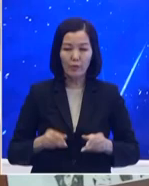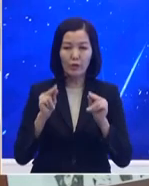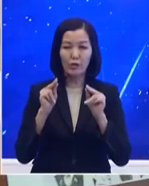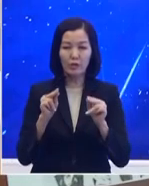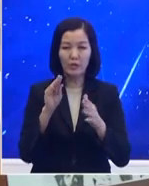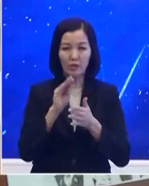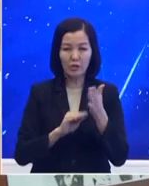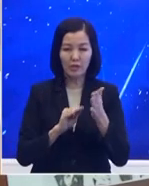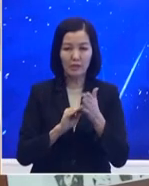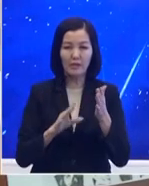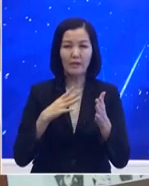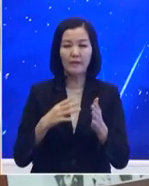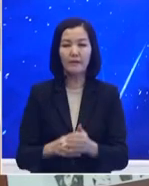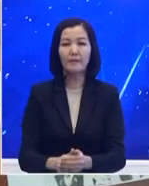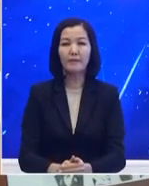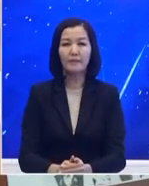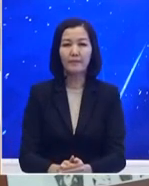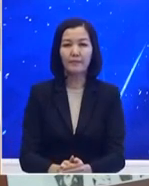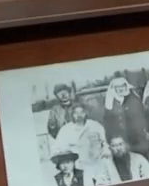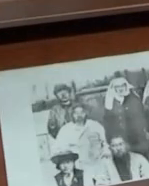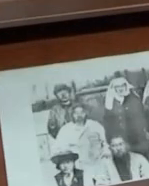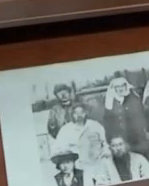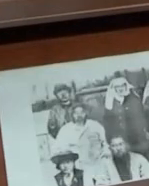Оразалы, Абылай Құттықбай, Жетісу телеарнасы.